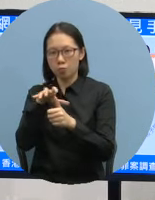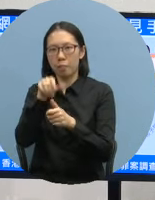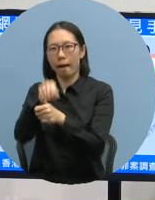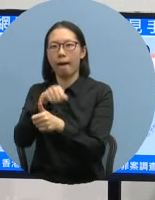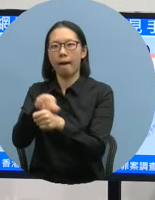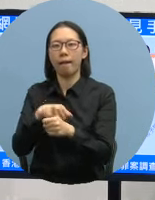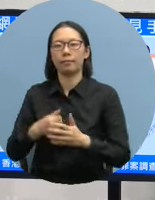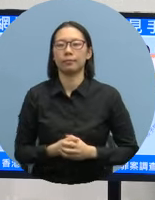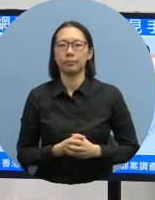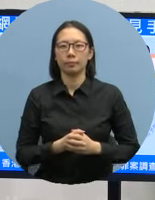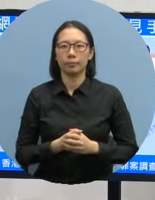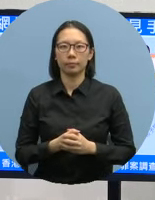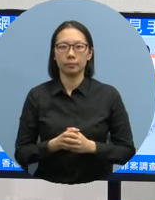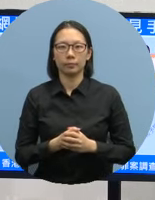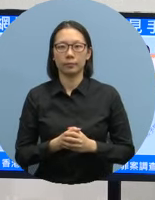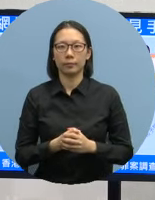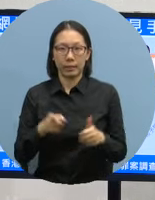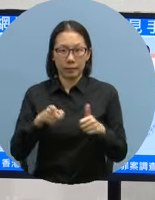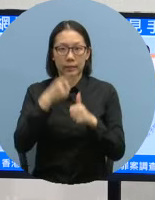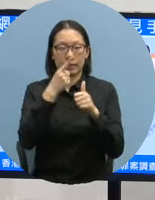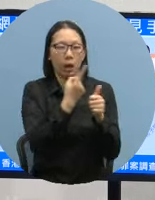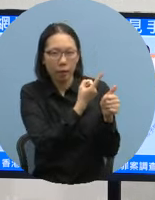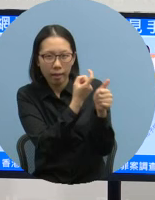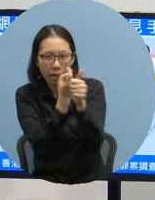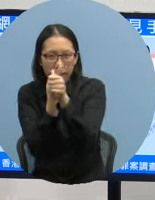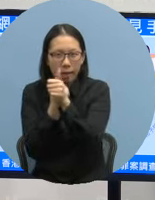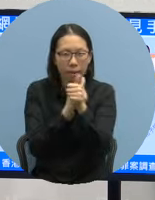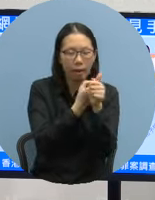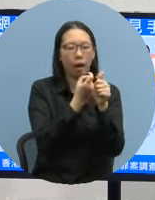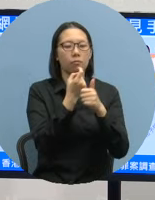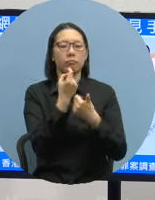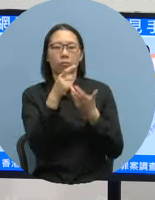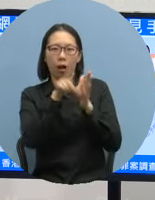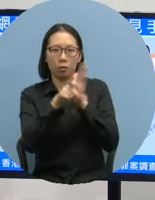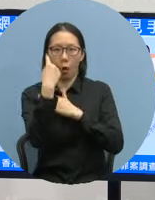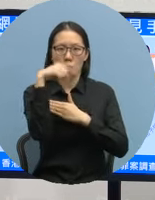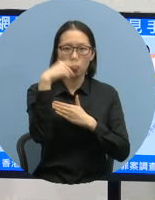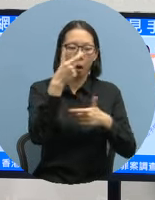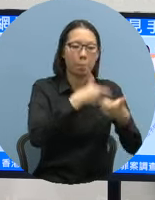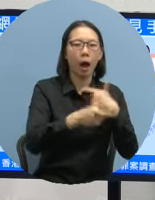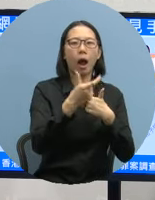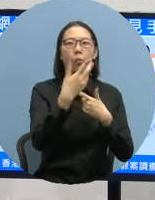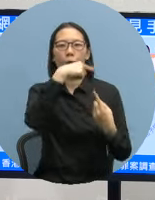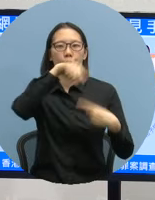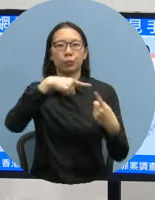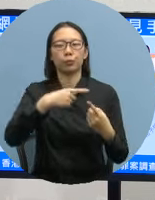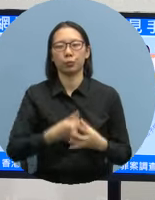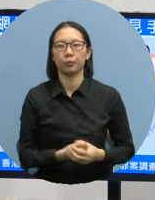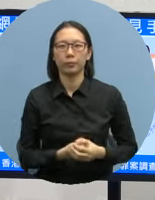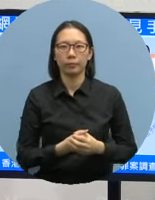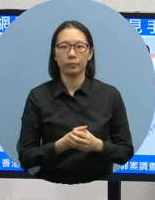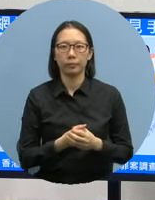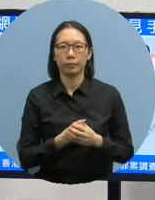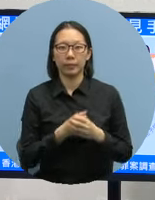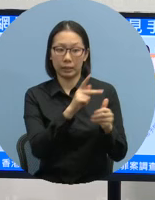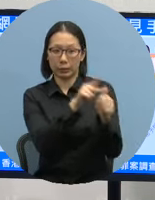們會首先誘使一些其他人出售或者轉讓一些銀行戶口，然後呢利用這